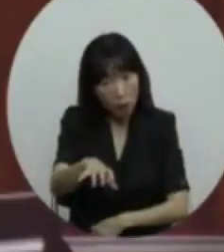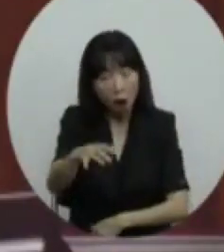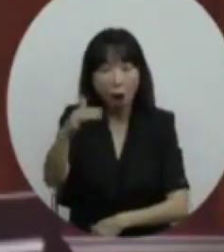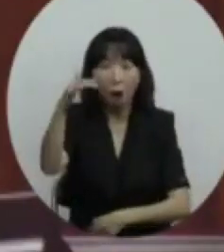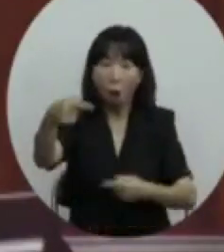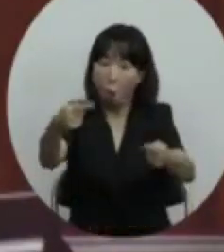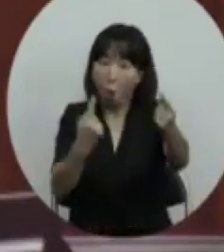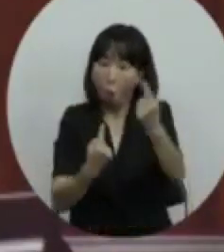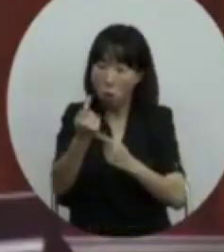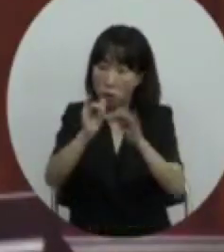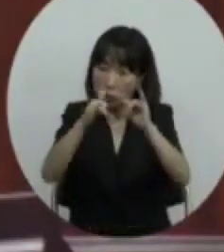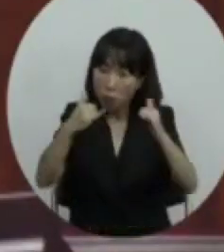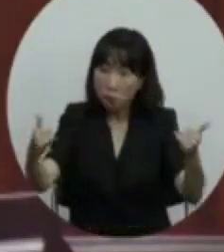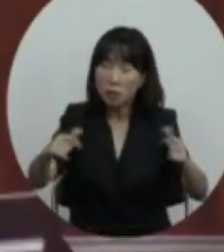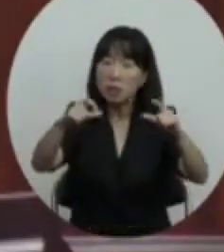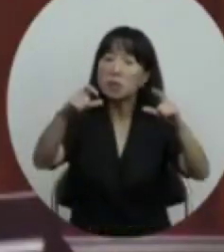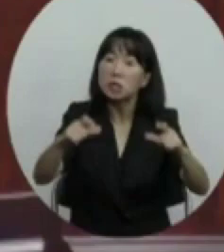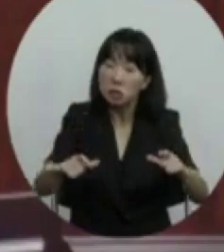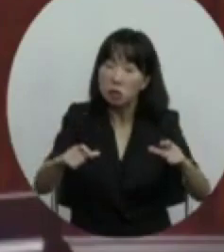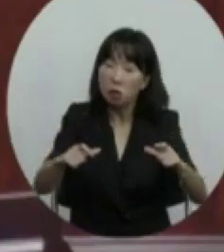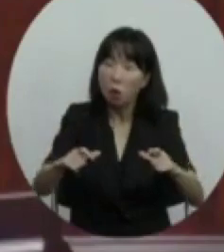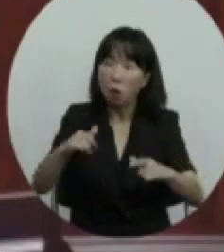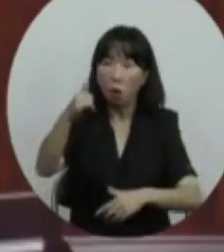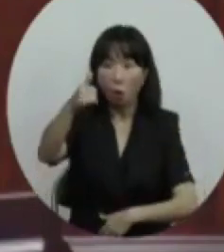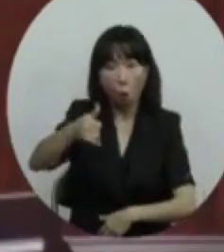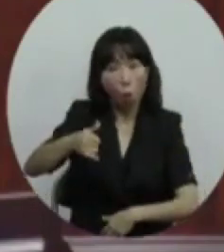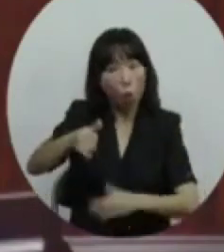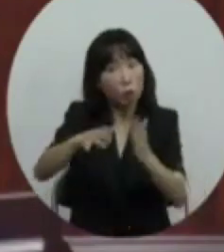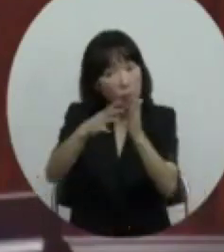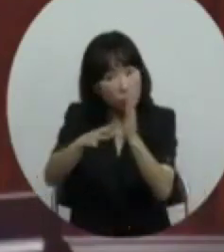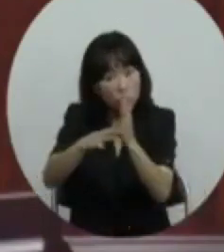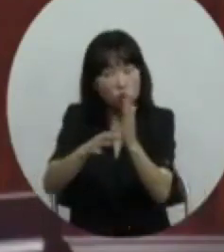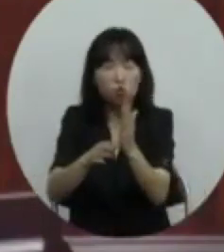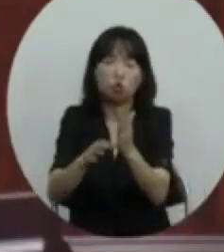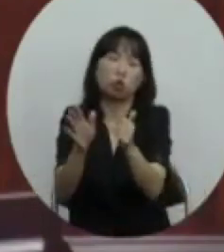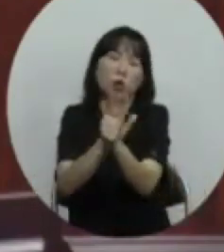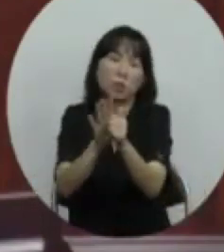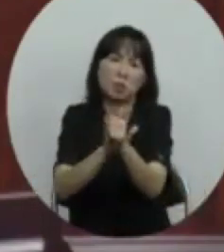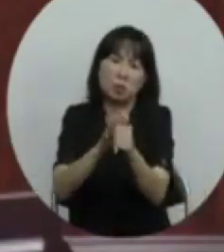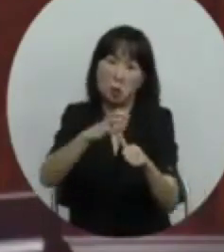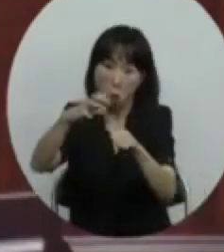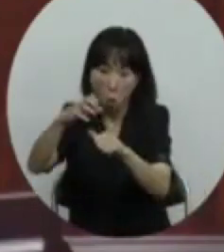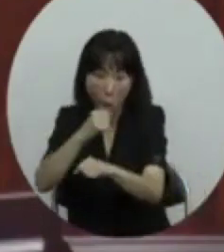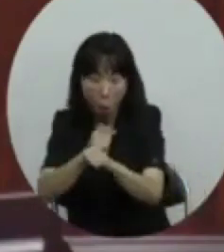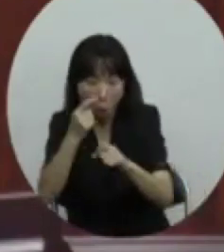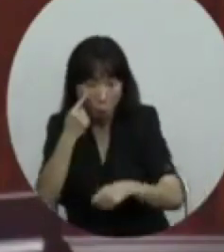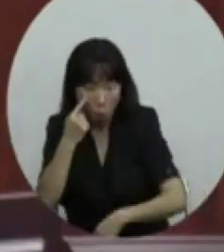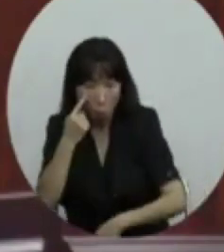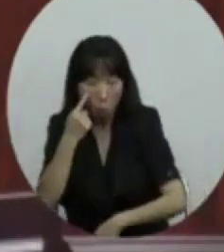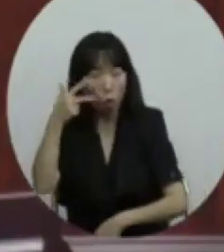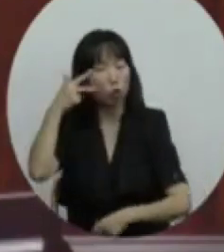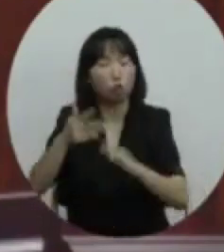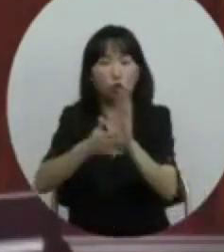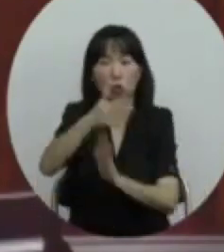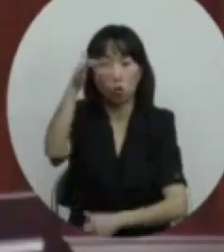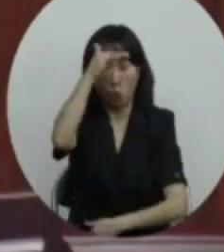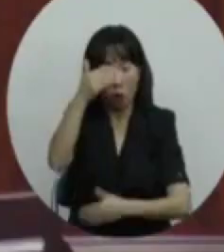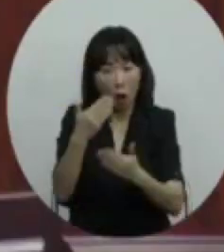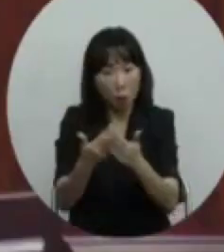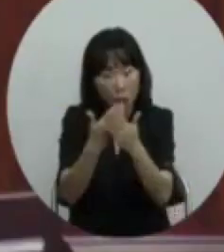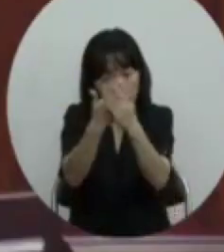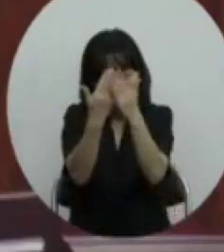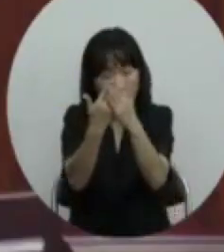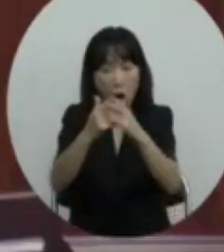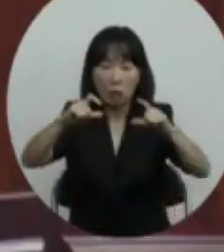방문객들이 지역 농산물과 주 서비스를 이용하여 여주 관광 발전과 지역